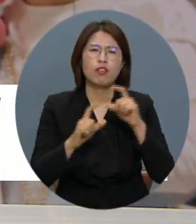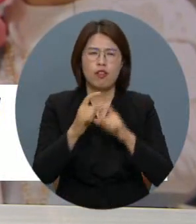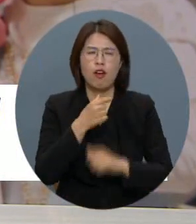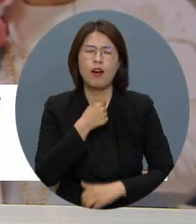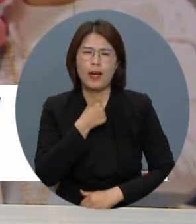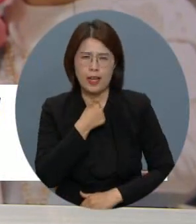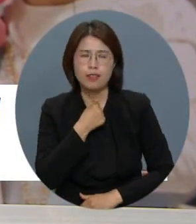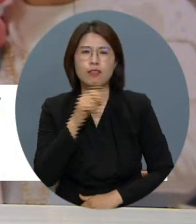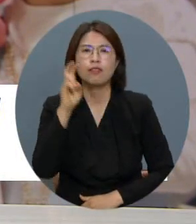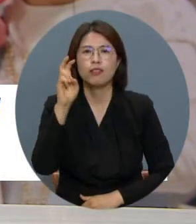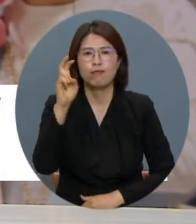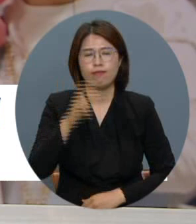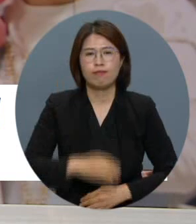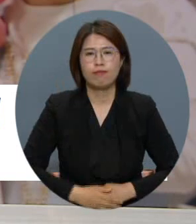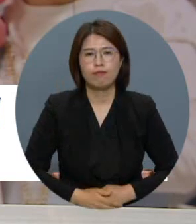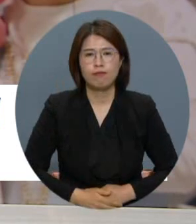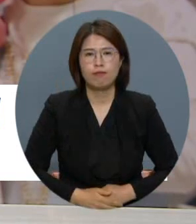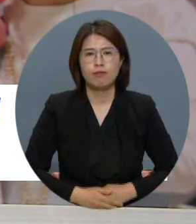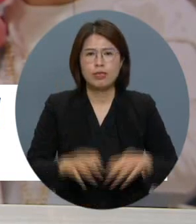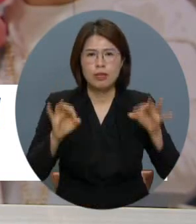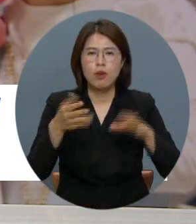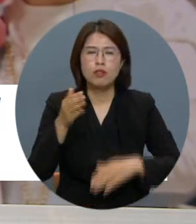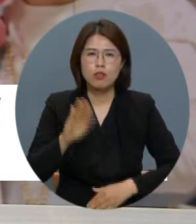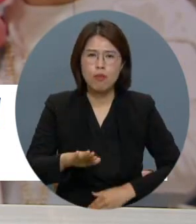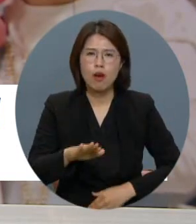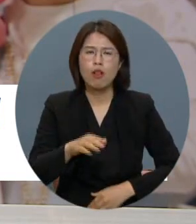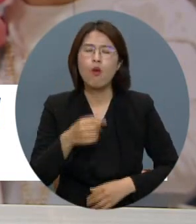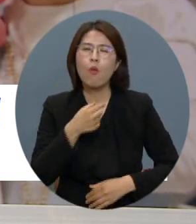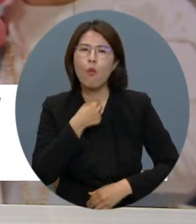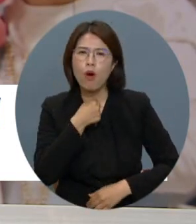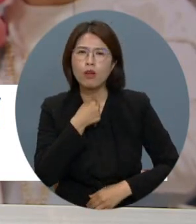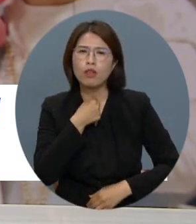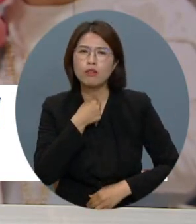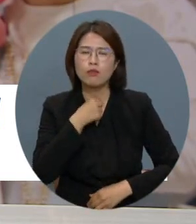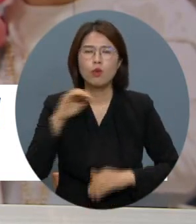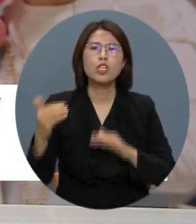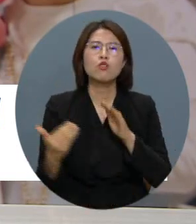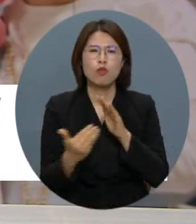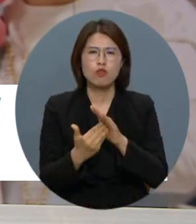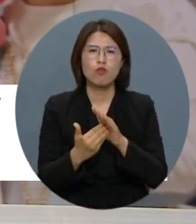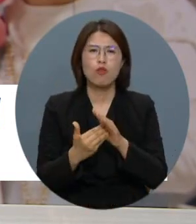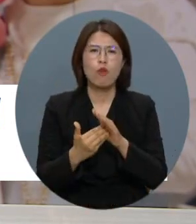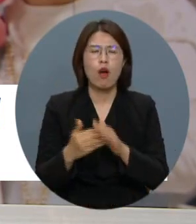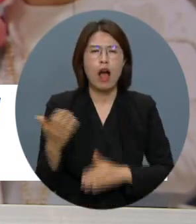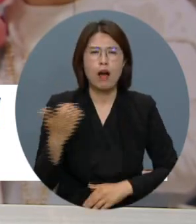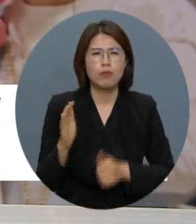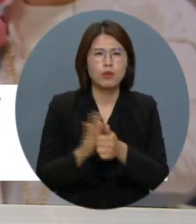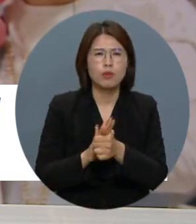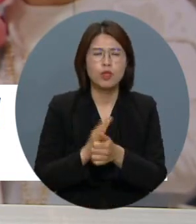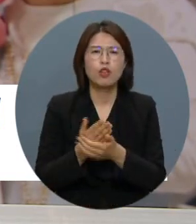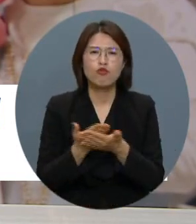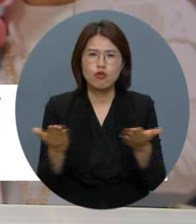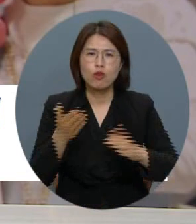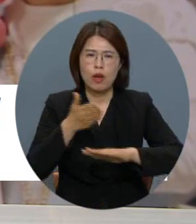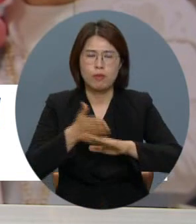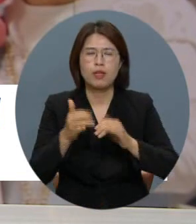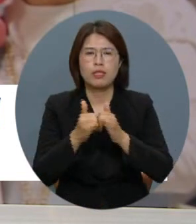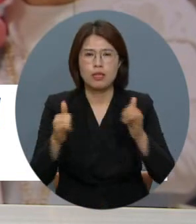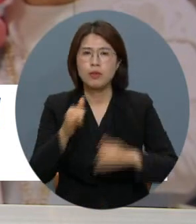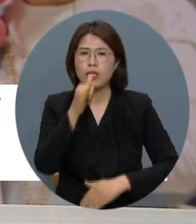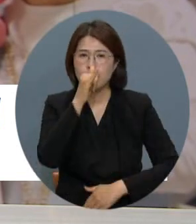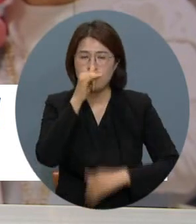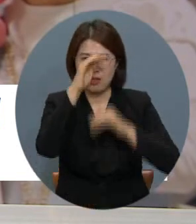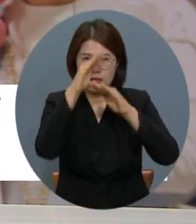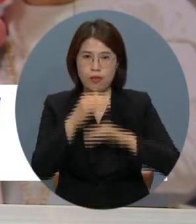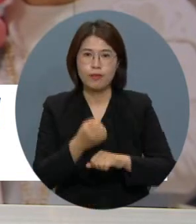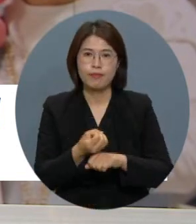더욱 간절하지 않을까 싶습니다. 잠시지만 이들이 원하는 소원을 이뤄주고 또 아픔을 쓰다듬어주는 고마운 사람들이 있습니다. 손은민